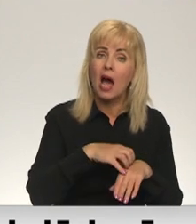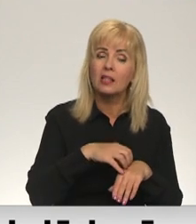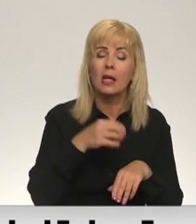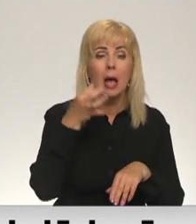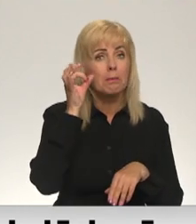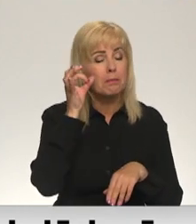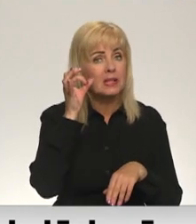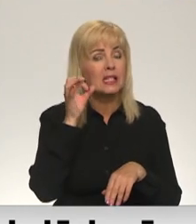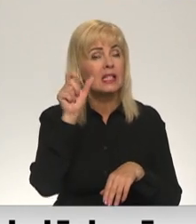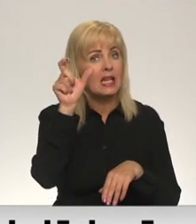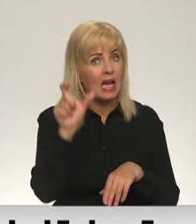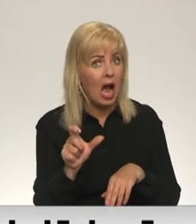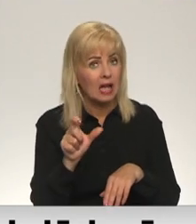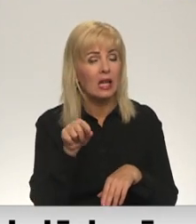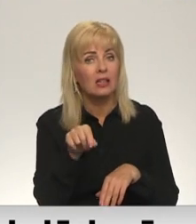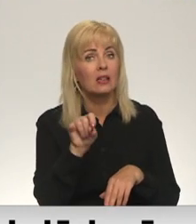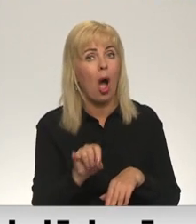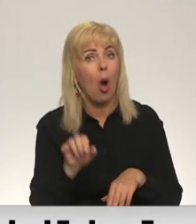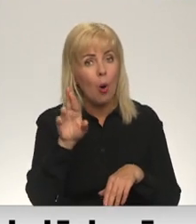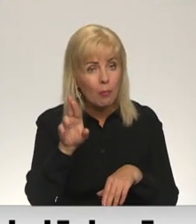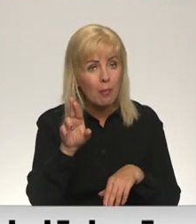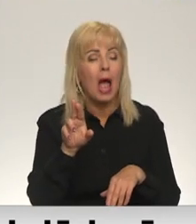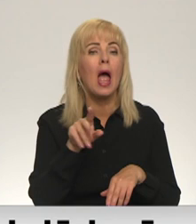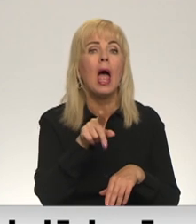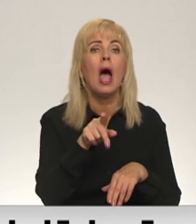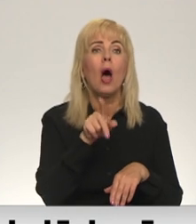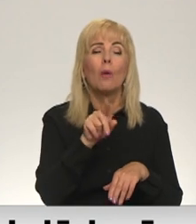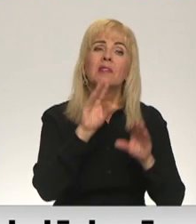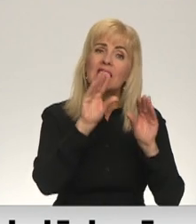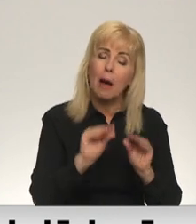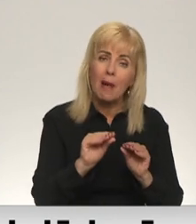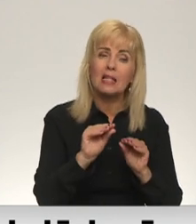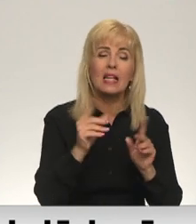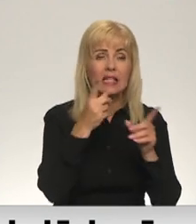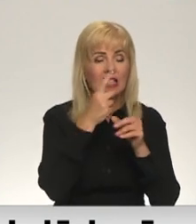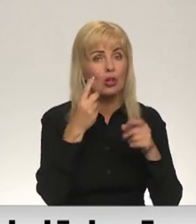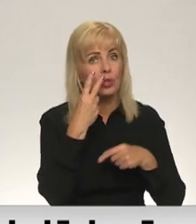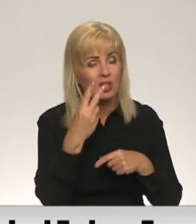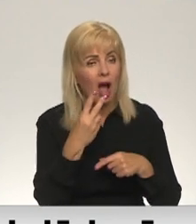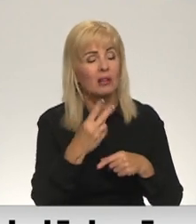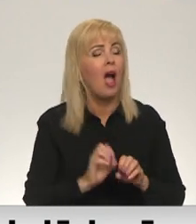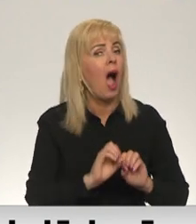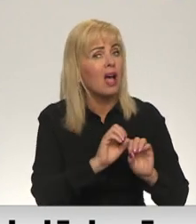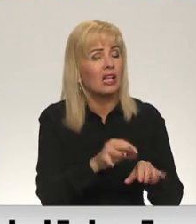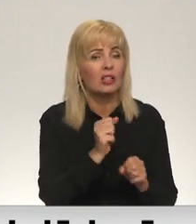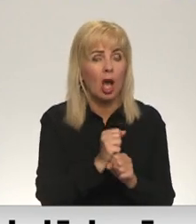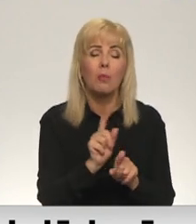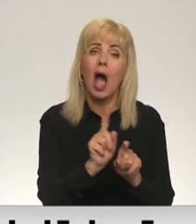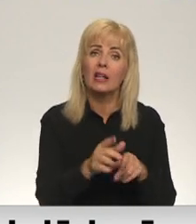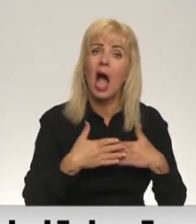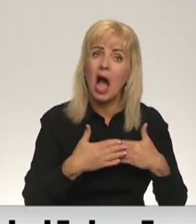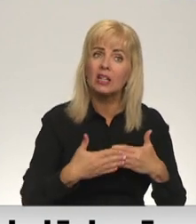psihiatrs Māris Taube iesaka noteikti dozēt ziņu skatīšanu un neatlikt savus darbus. Arī aktīvu